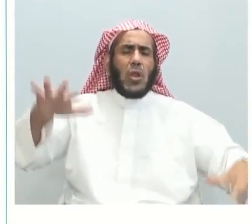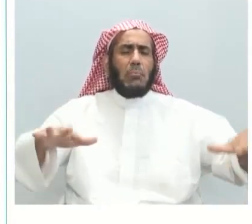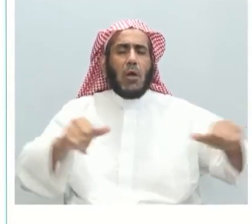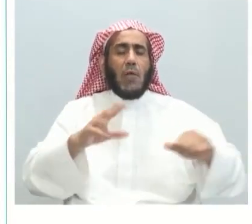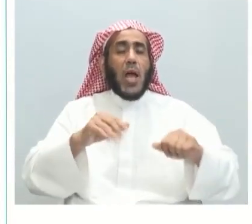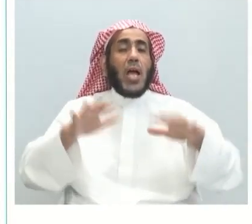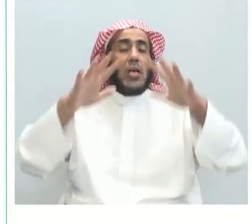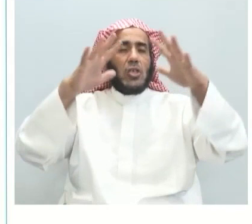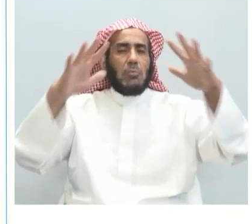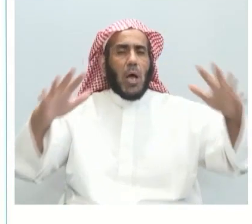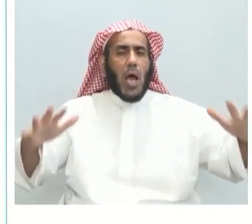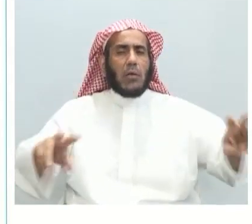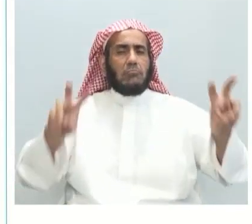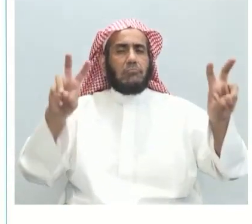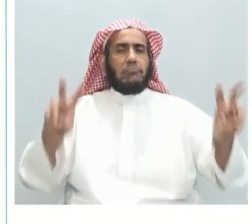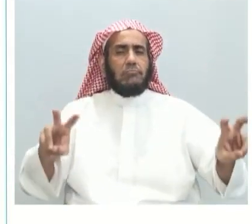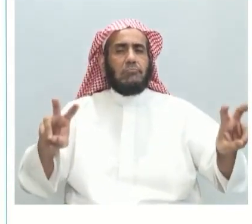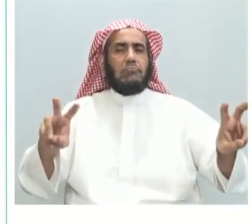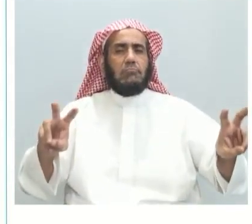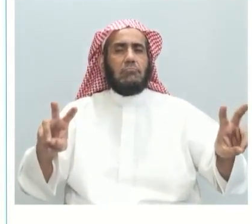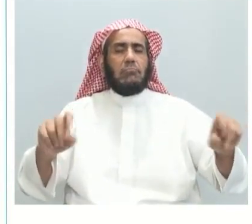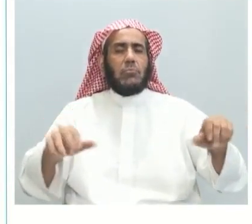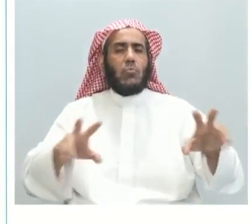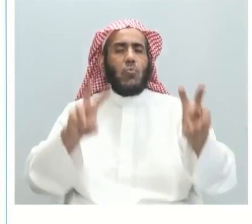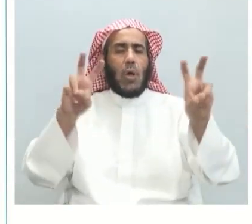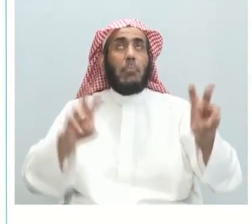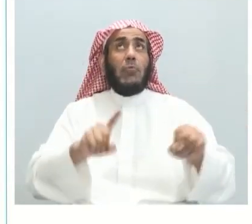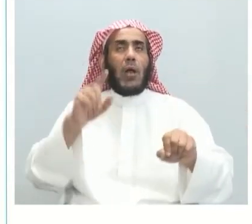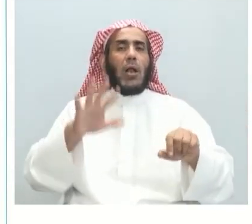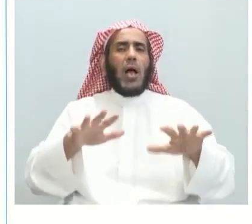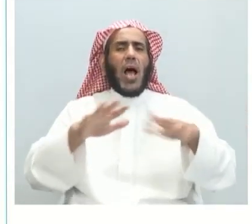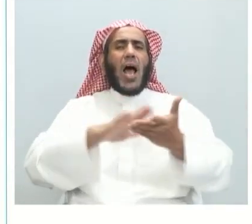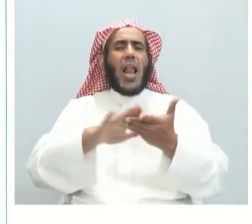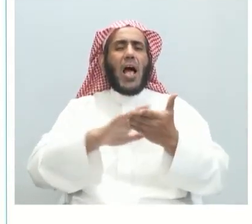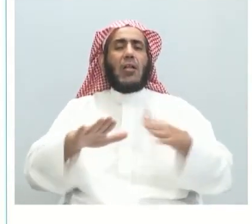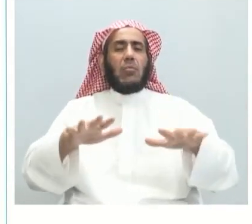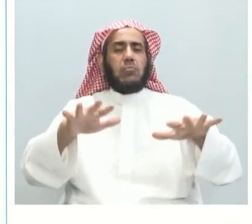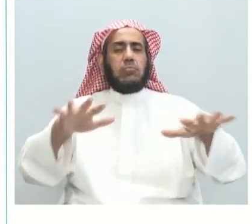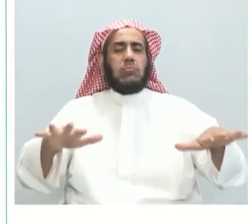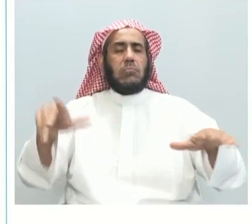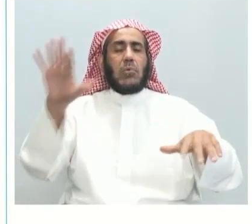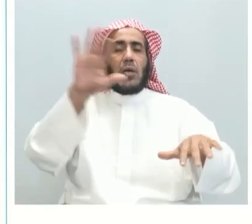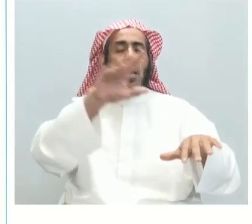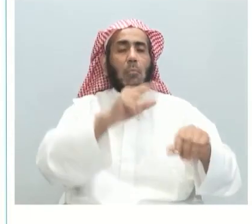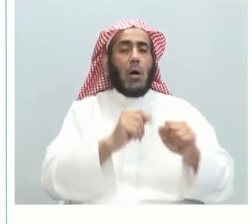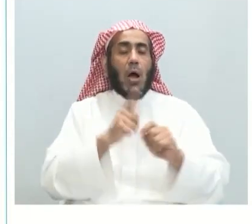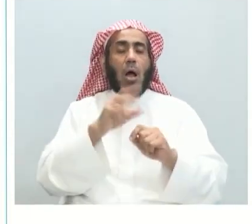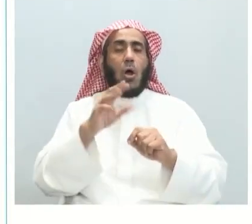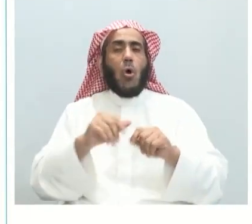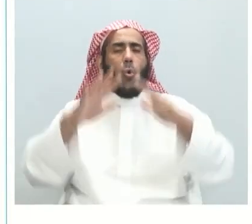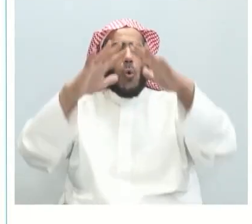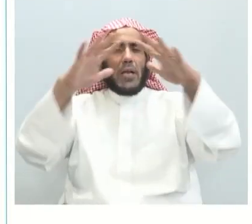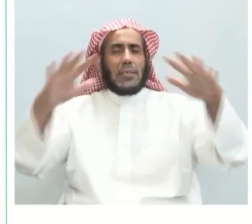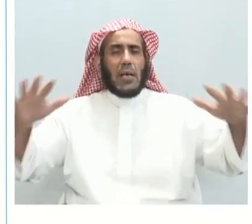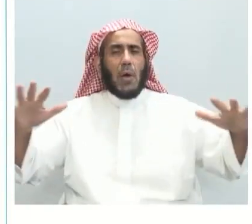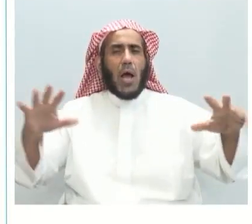فهي جبال راسيات راسخه يثبت الله جل وعلا بها الارض كما قال والجبال